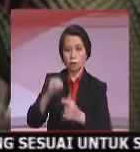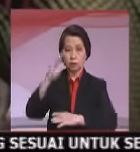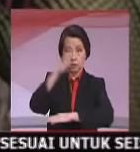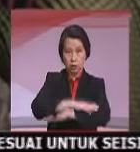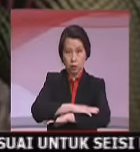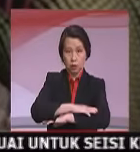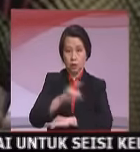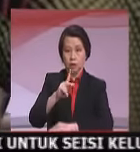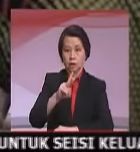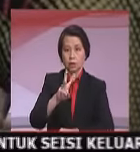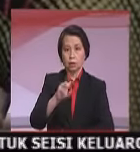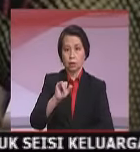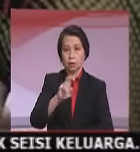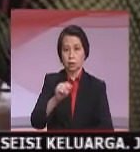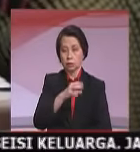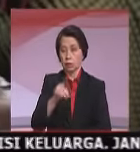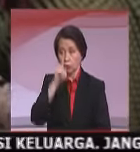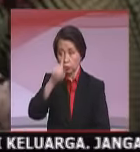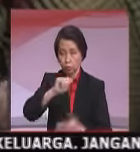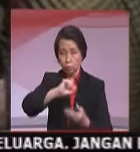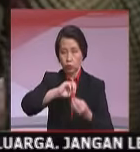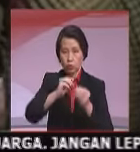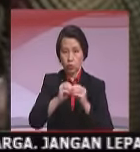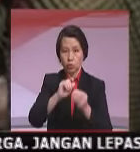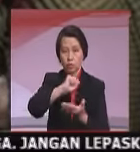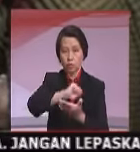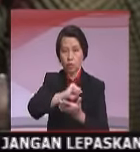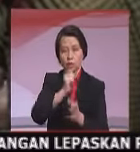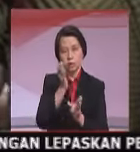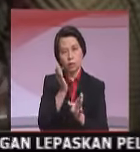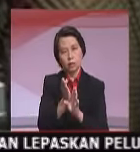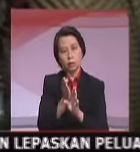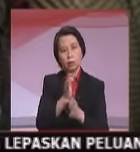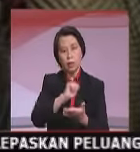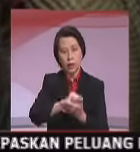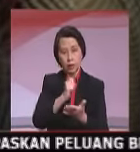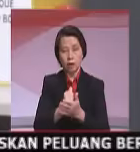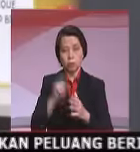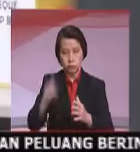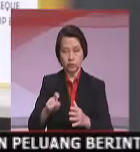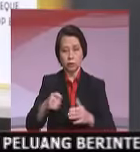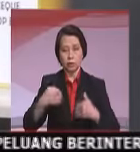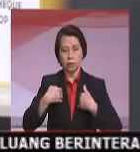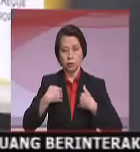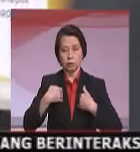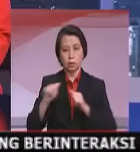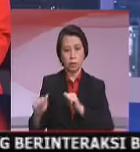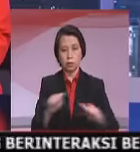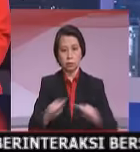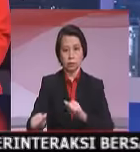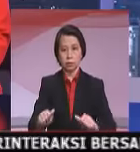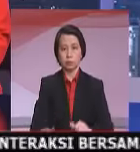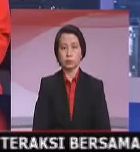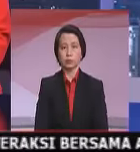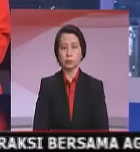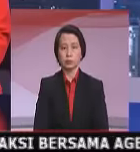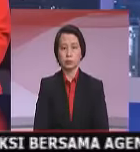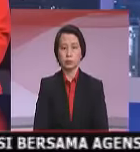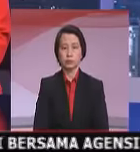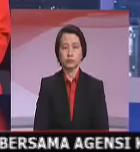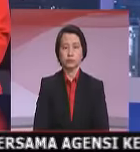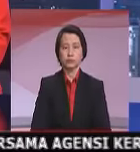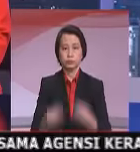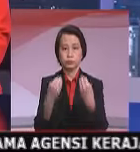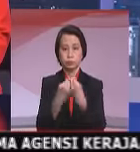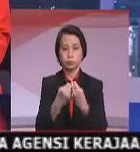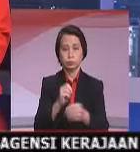KWSP dan memastikan nombor akaun bank mereka aktif. Jumlah